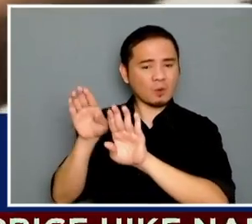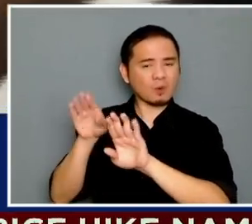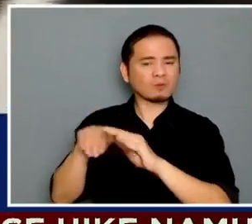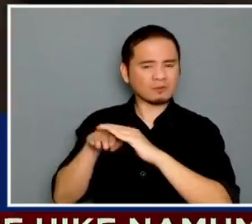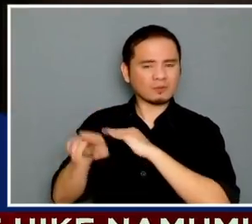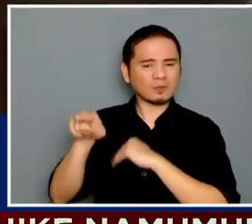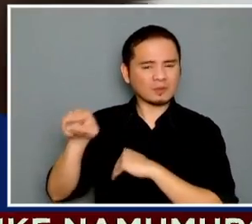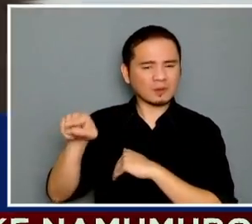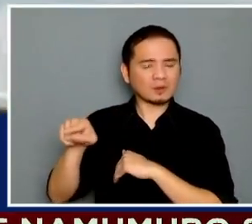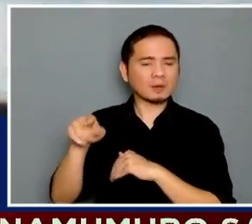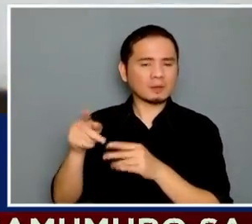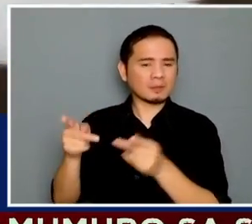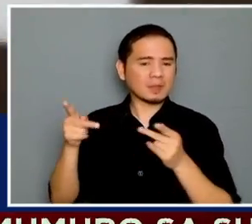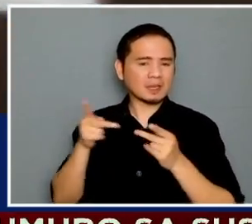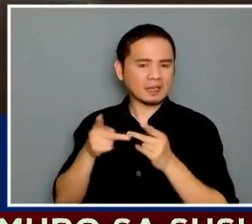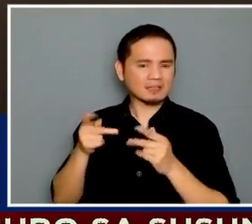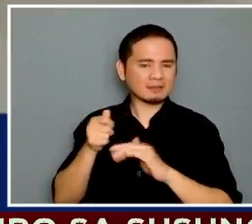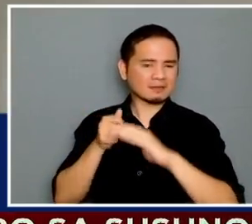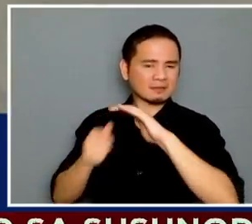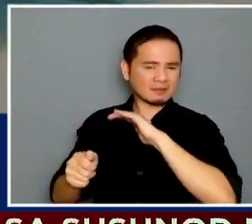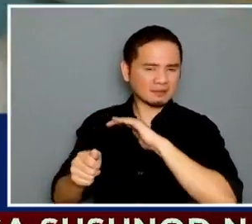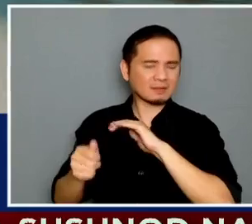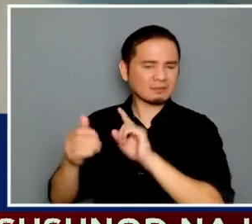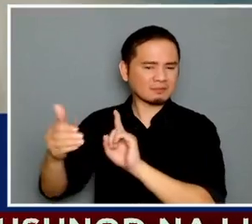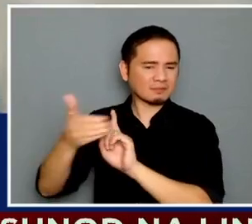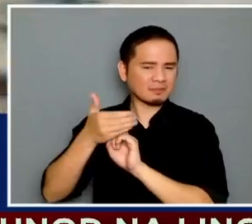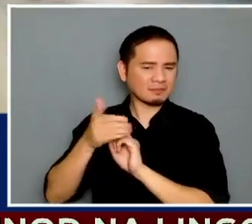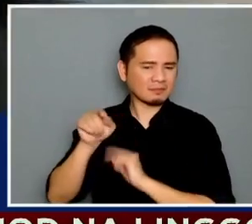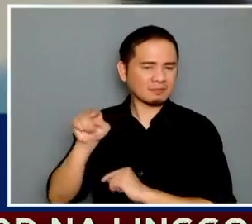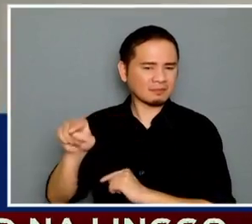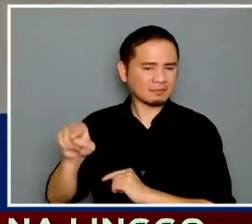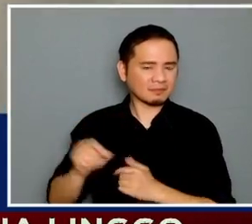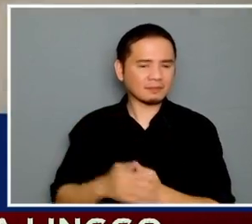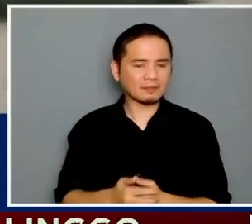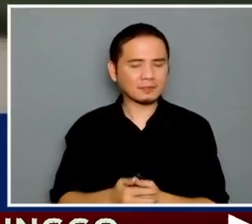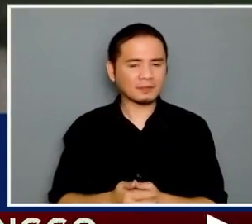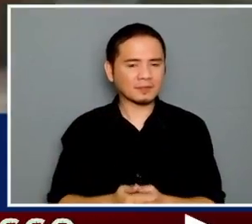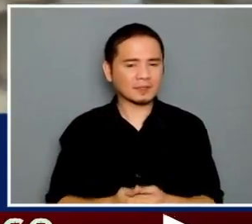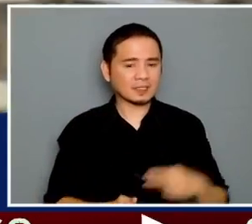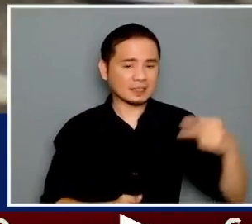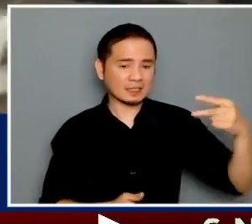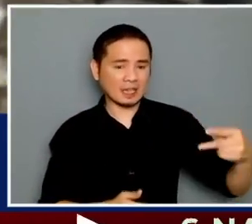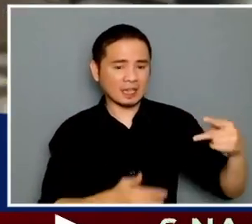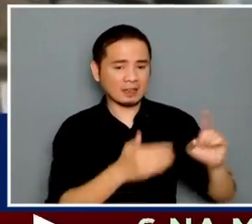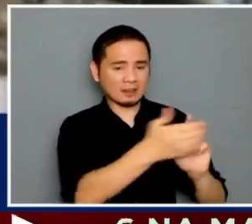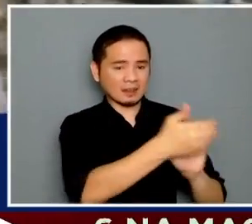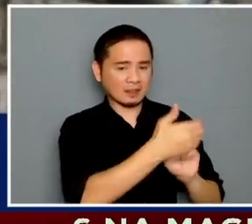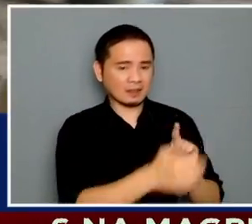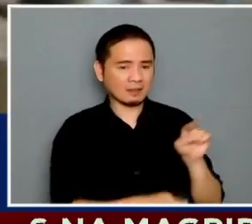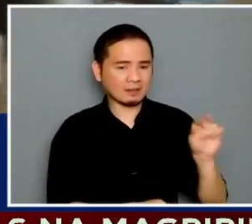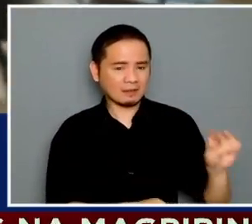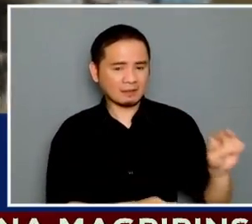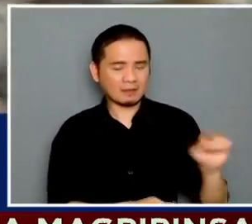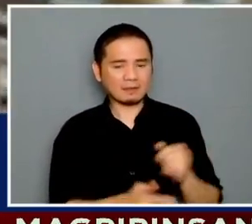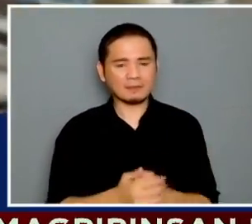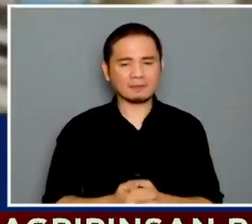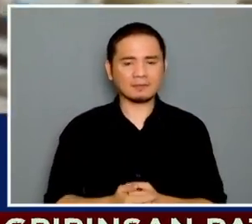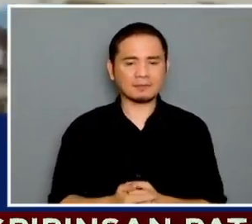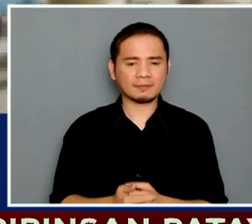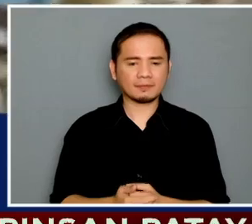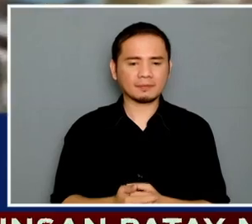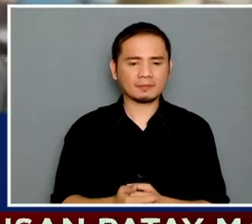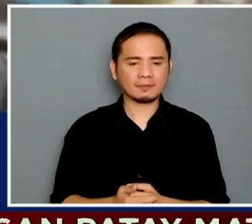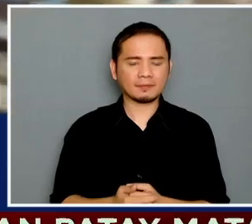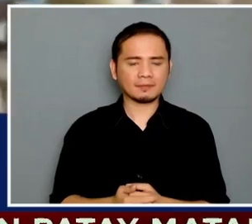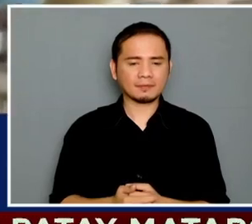naka-isolate. Ito po yung unang isolation. Ito po naman yung pangalawang isolation. Ito po kami unang inilagay. Walo